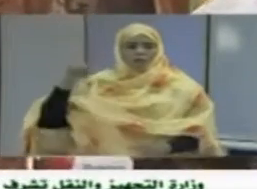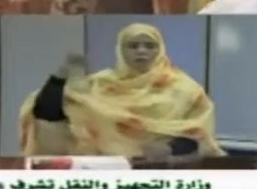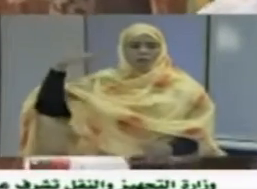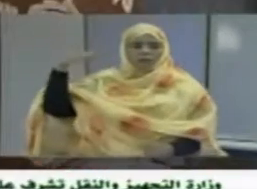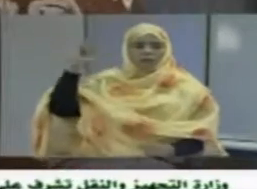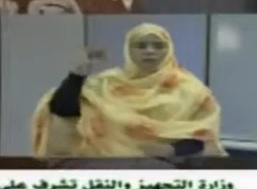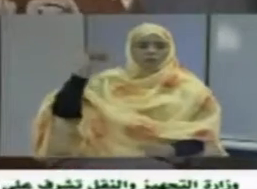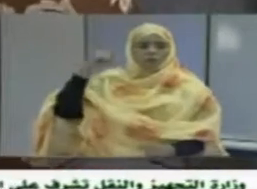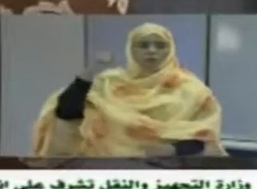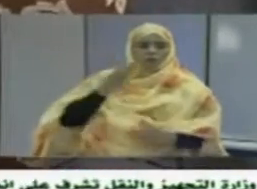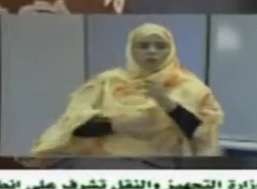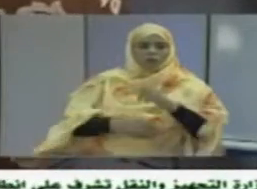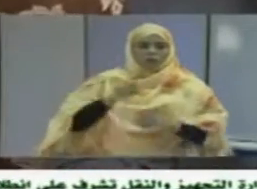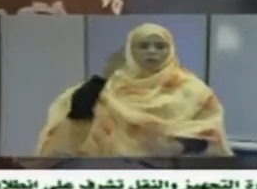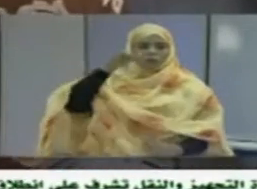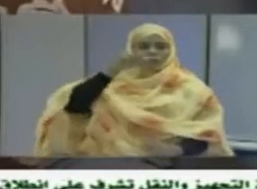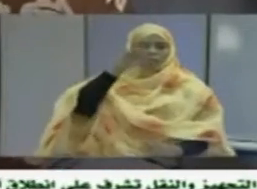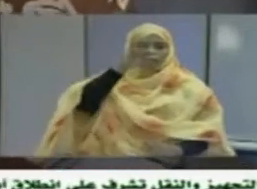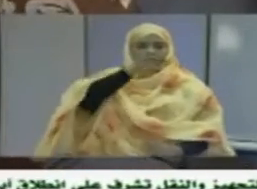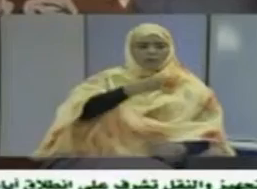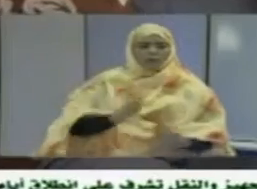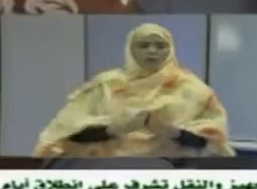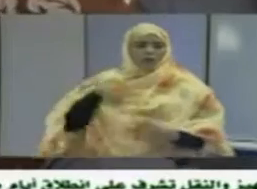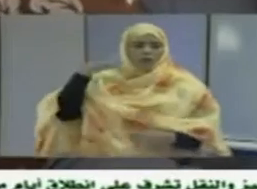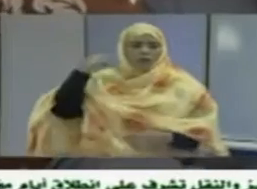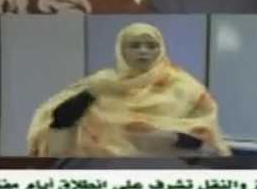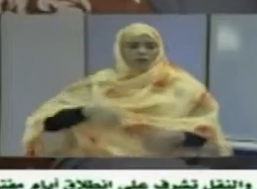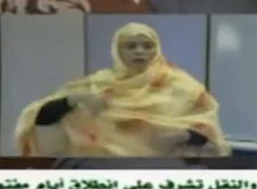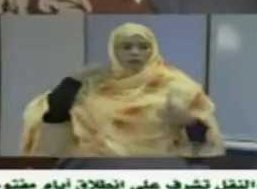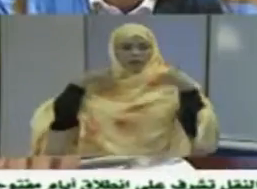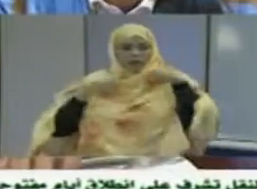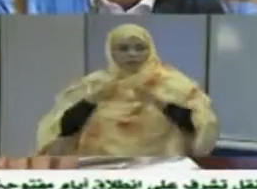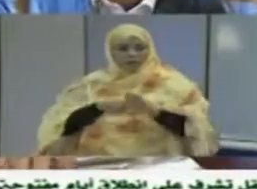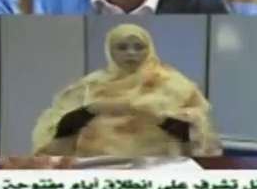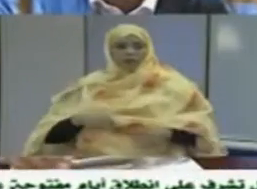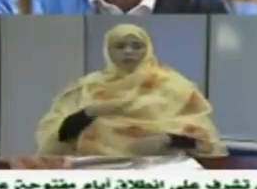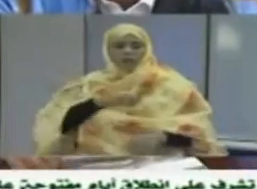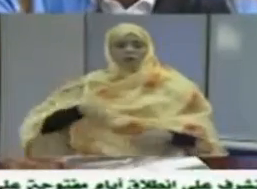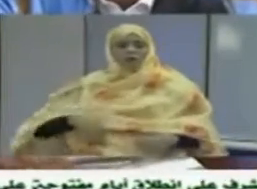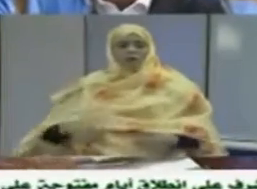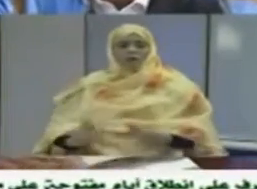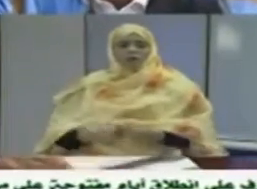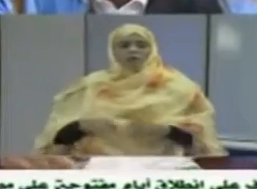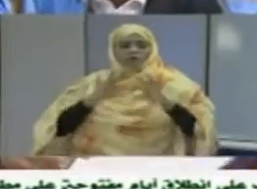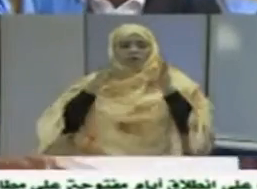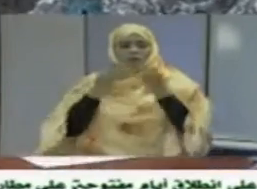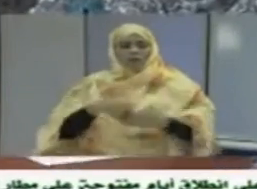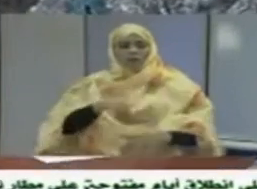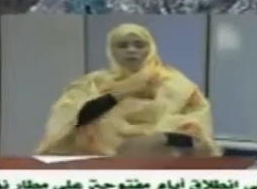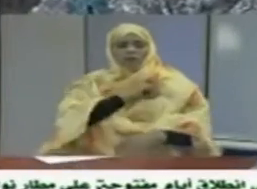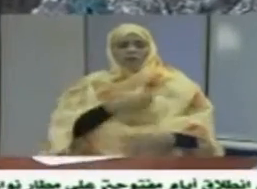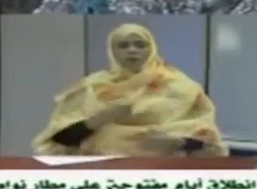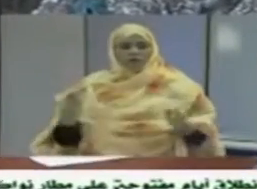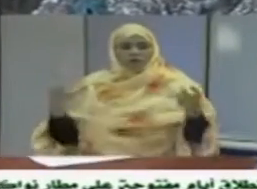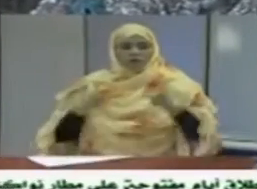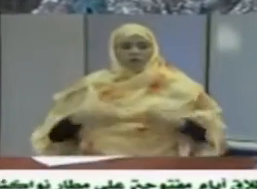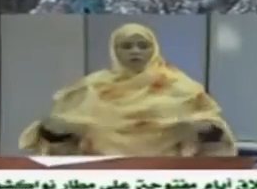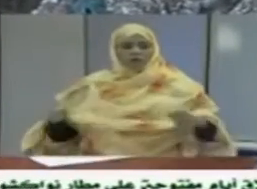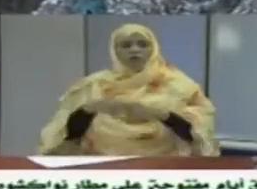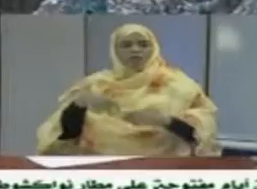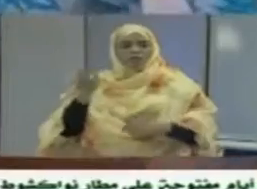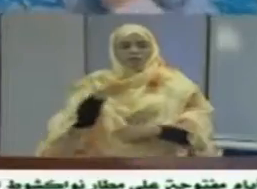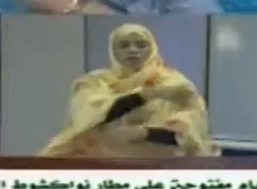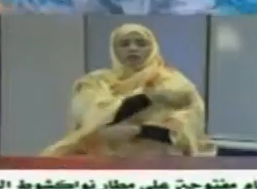الجمعية وبحضور وزير العلاقات مع البرلمان والمجتمع المدني. وتم خلال الاجتماع الذي حضره أعضاء مكتب الجمعية